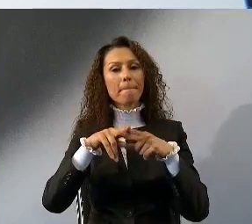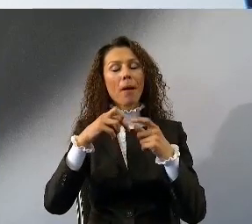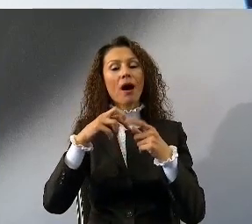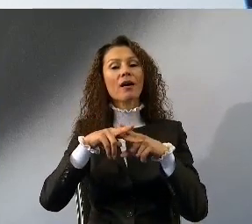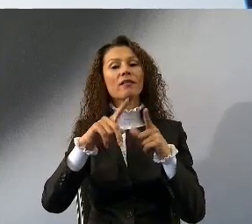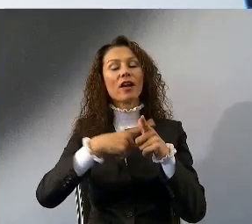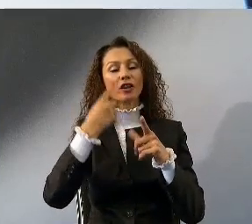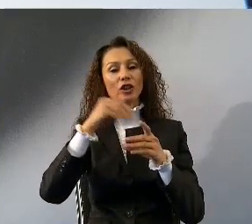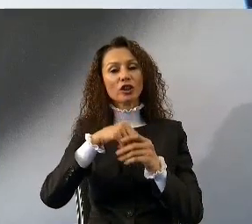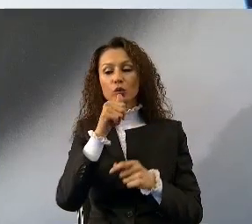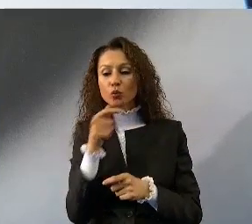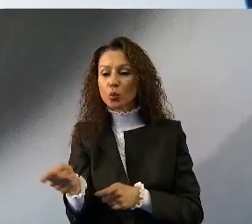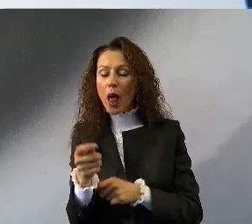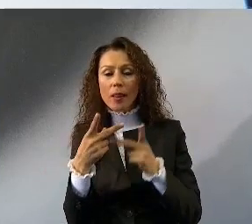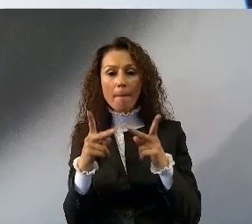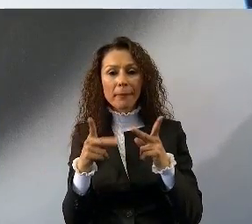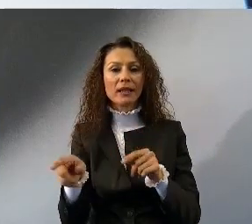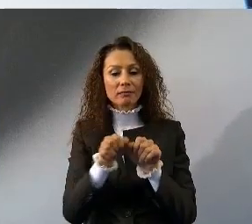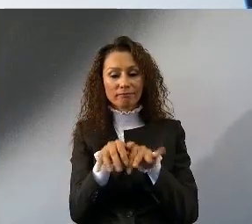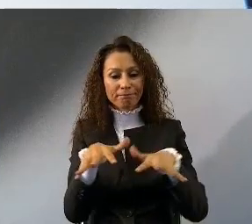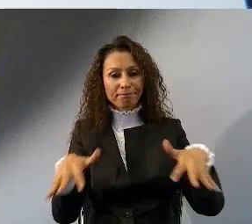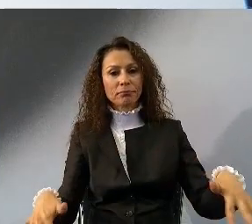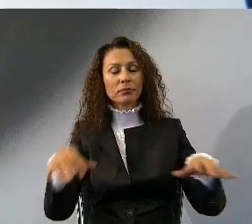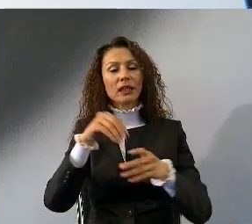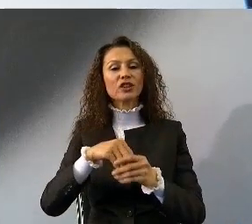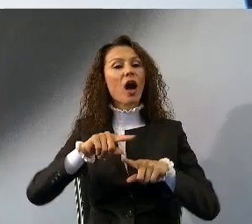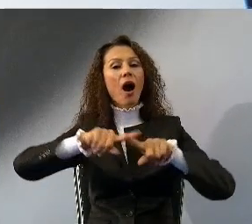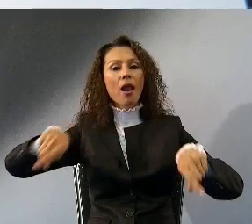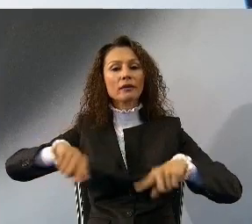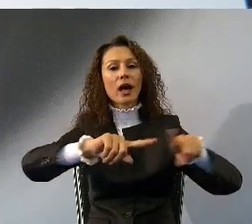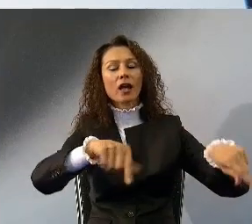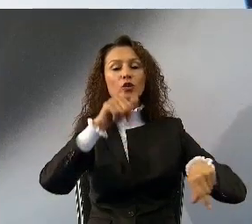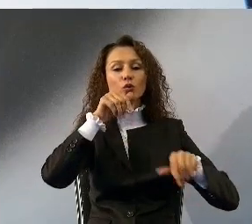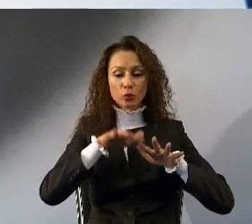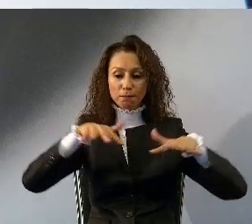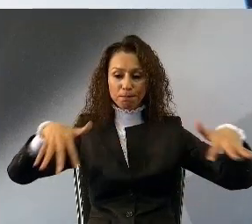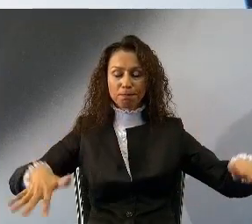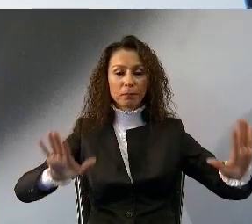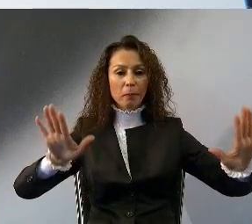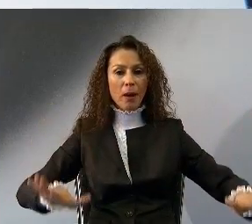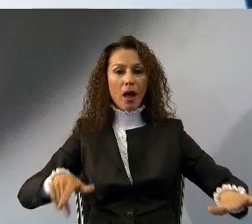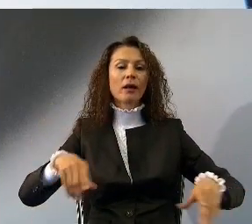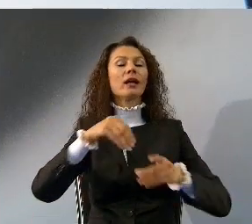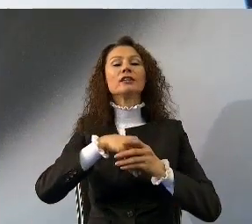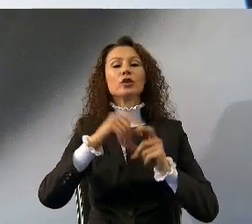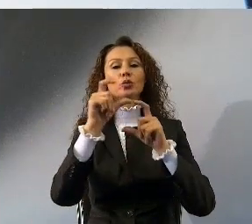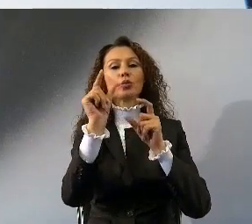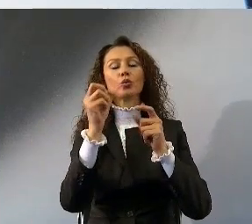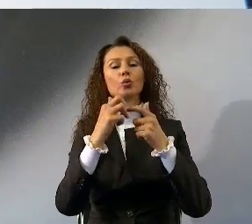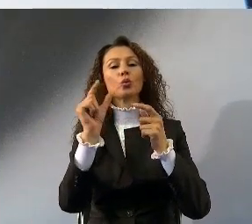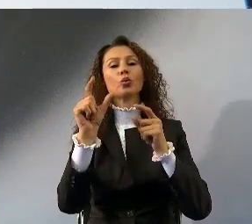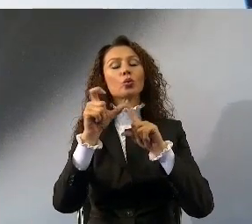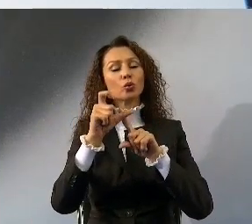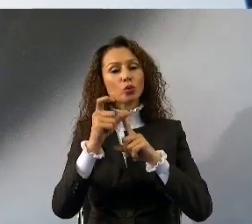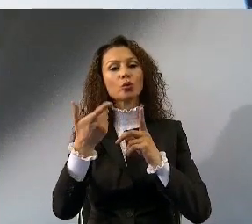sulanabilir alivyonlu nehirlerin kollarındaki o alivyonlu arazileri su altında bırakıp Harran'daki, Suruç'taki,